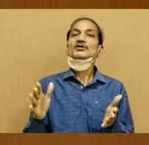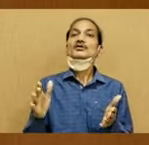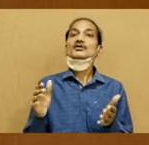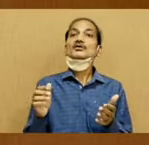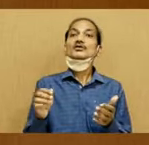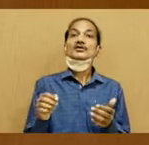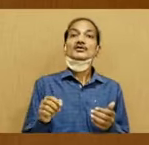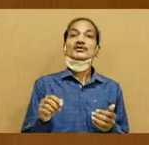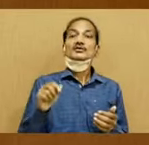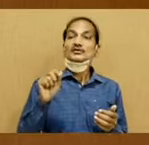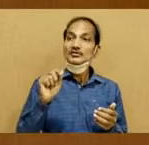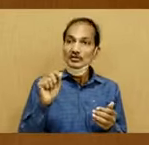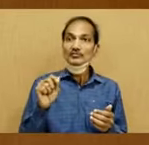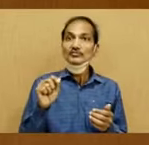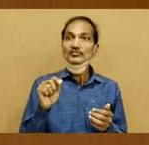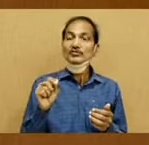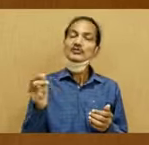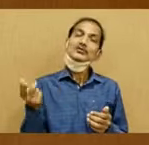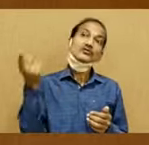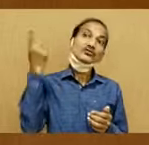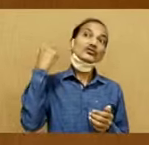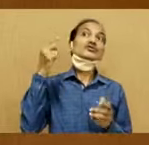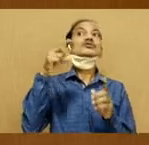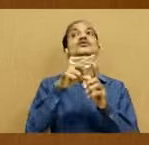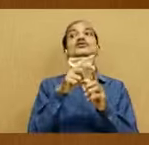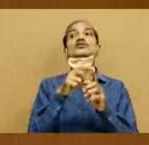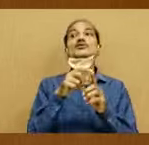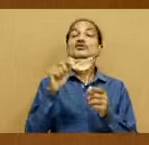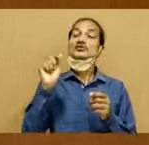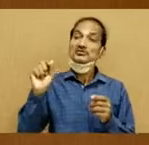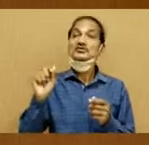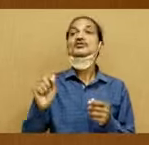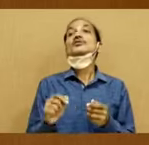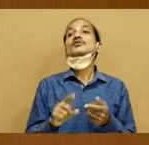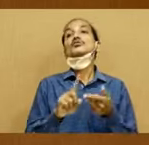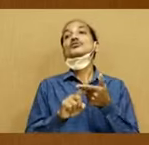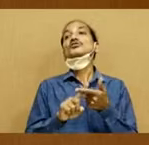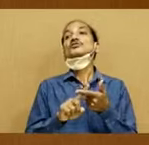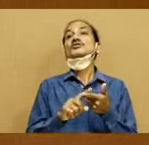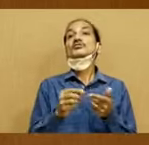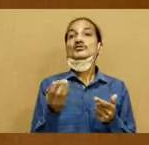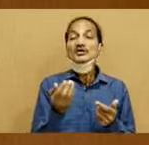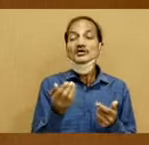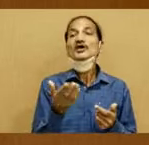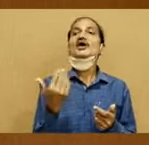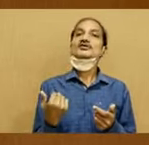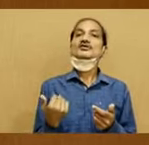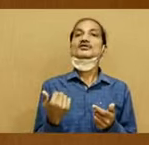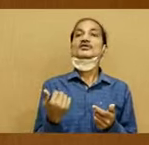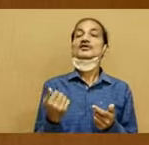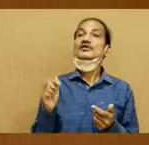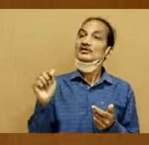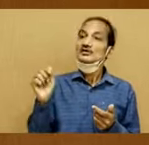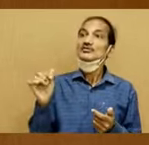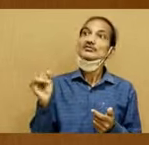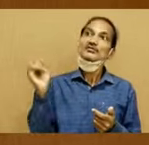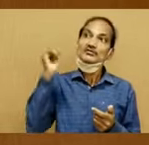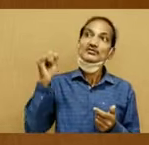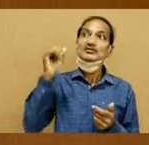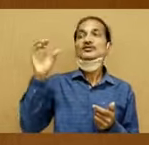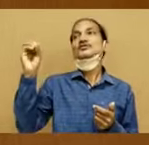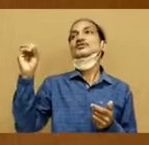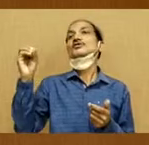ଆଗାମୀ ଦିନରୁ ଯେଉଁଟା ଆମର ଗତ ଦିନରୁ ଯେତିକି ପଜିଟିଭ୍ କେସ୍ ଆସିଛି 60 କେସ୍, ସେଇଟା ଆମେ ଦେଖୁଥିଲୁ ଷ୍ଟଡି, ଇଏ ସବୁ